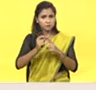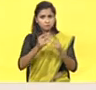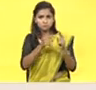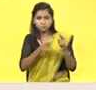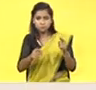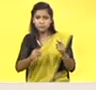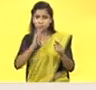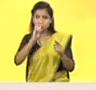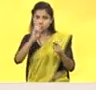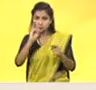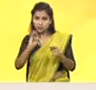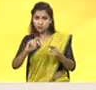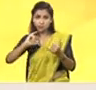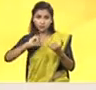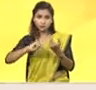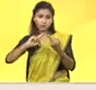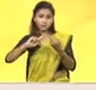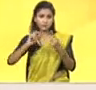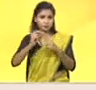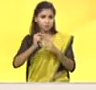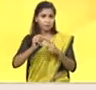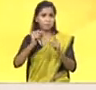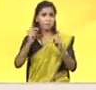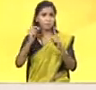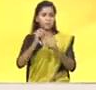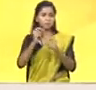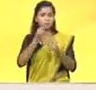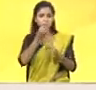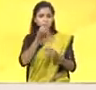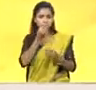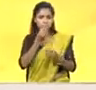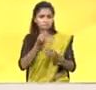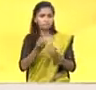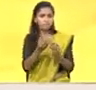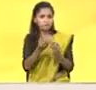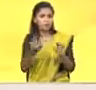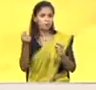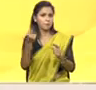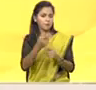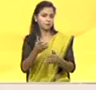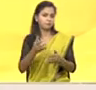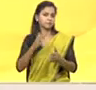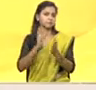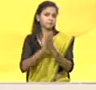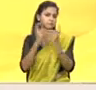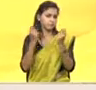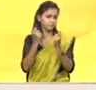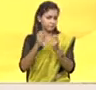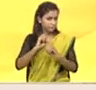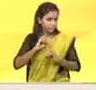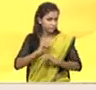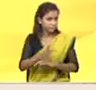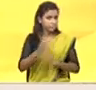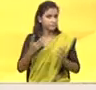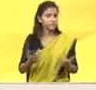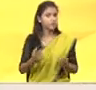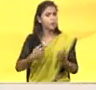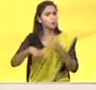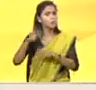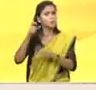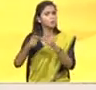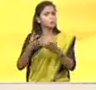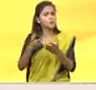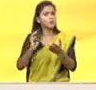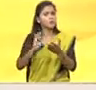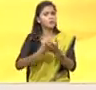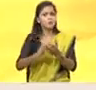बीच पोषण माह मनाया जाता है। पोषण को लेकर लोगों को जागरूक बनाने के लिए पोषण